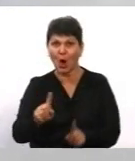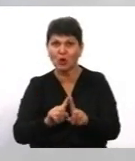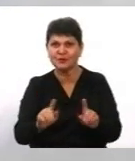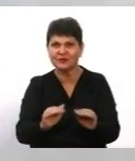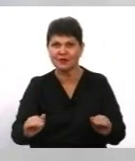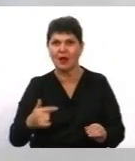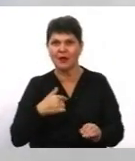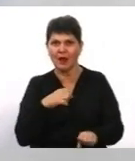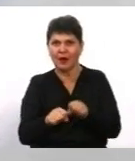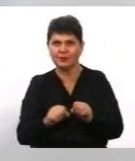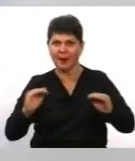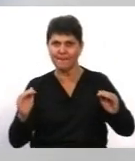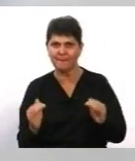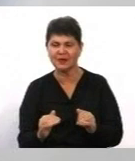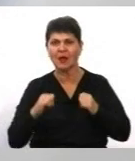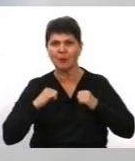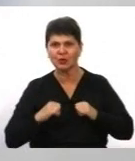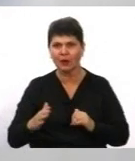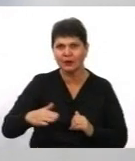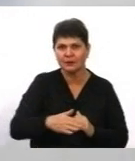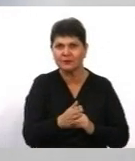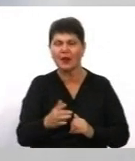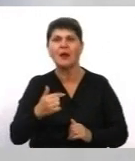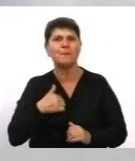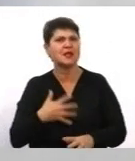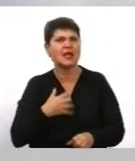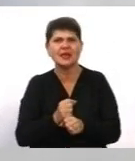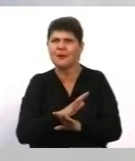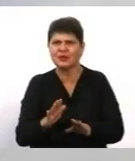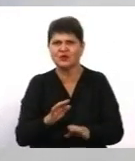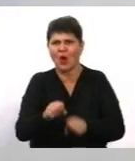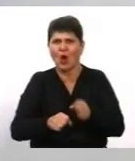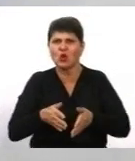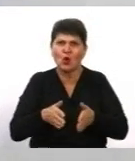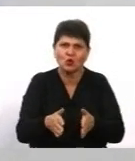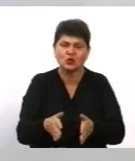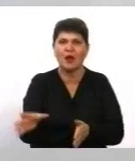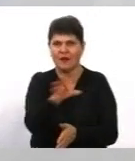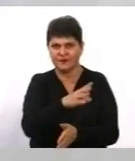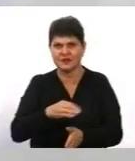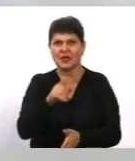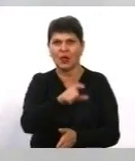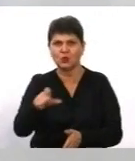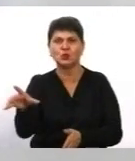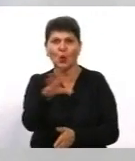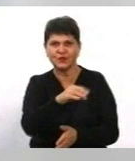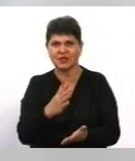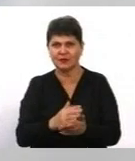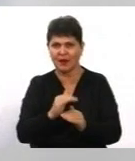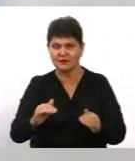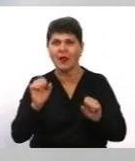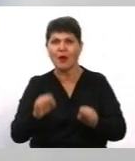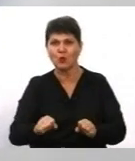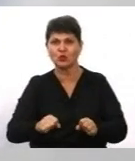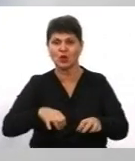збавляю швидкість і потихеньку їх минаю. Мені не принципово, велодоріжка то чи ні. Ми всі люди, і у всіх є діти. Можна їхати по дорозі,